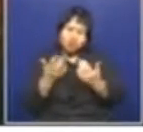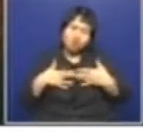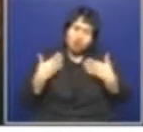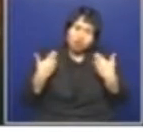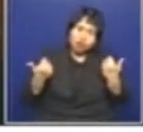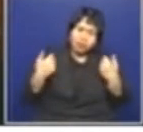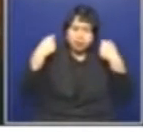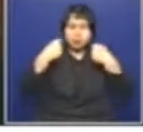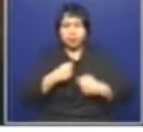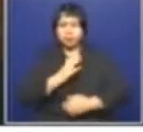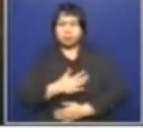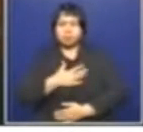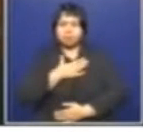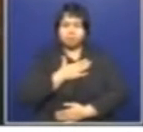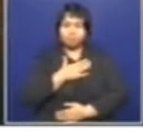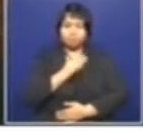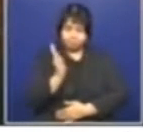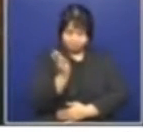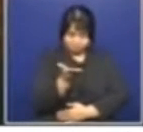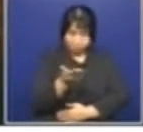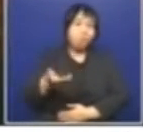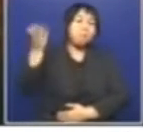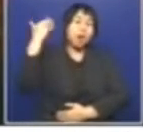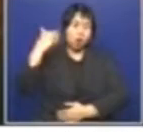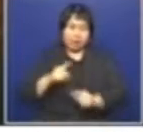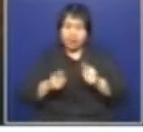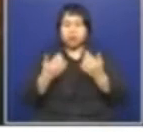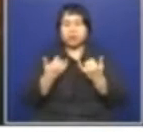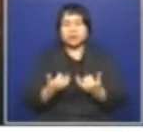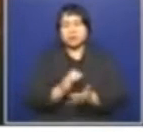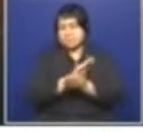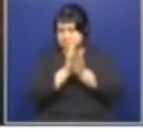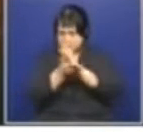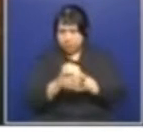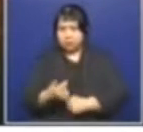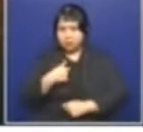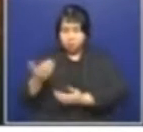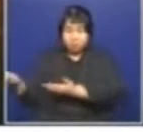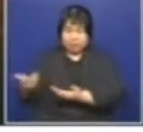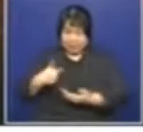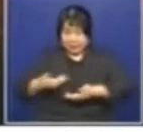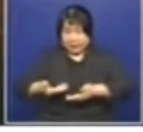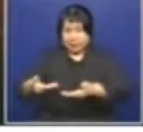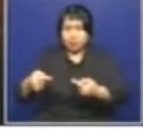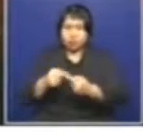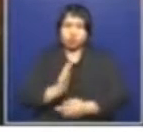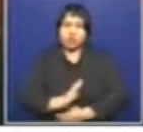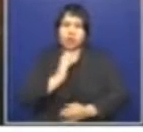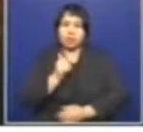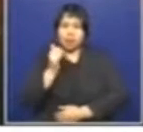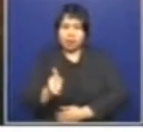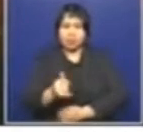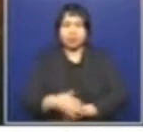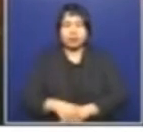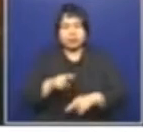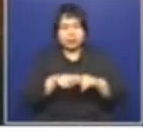ญญานั่นคือในอดีตแต่วันนี้ผมได้รับเชิญกลับไปมหาวิทยาลัยไปเป็นเกียรตินั่งดูเด็กมารับปริญ